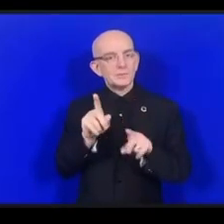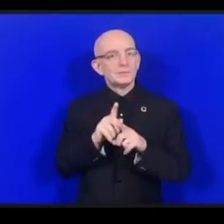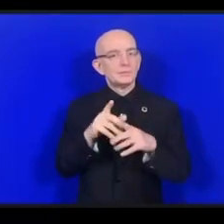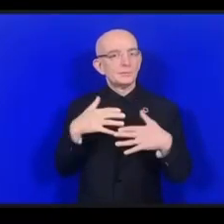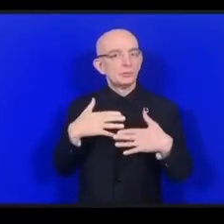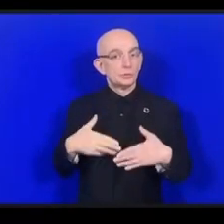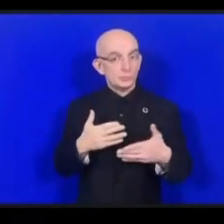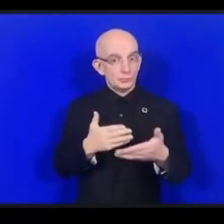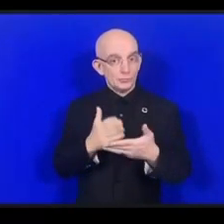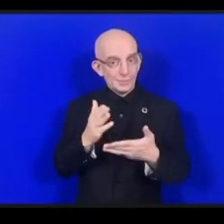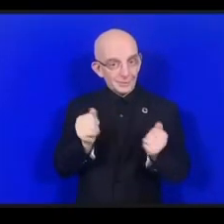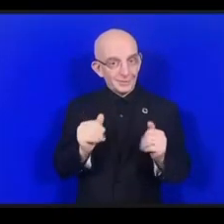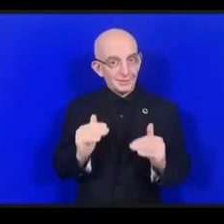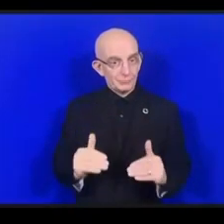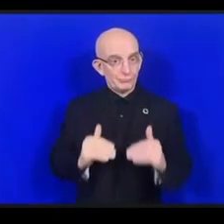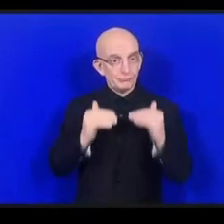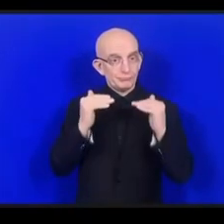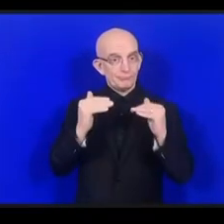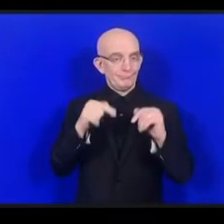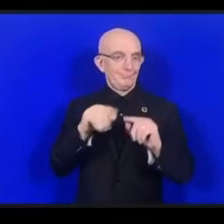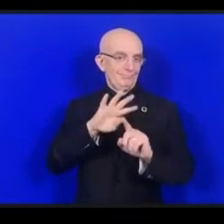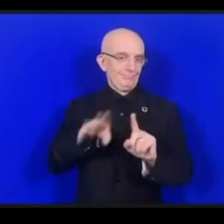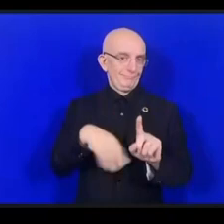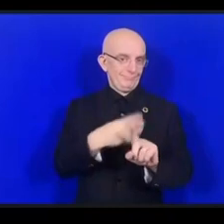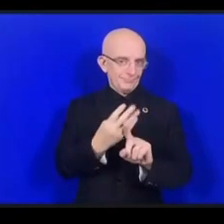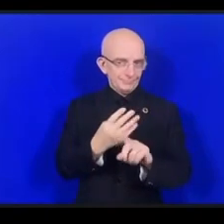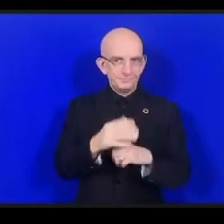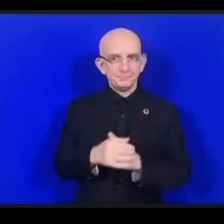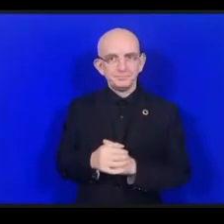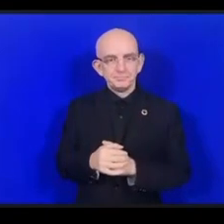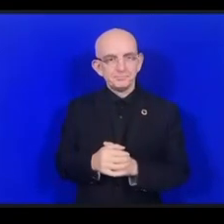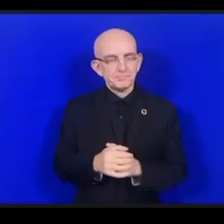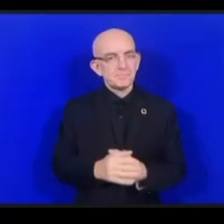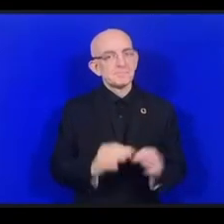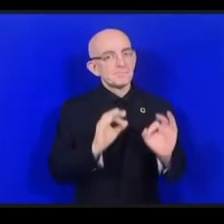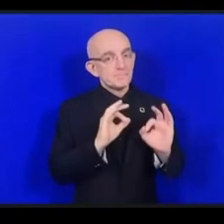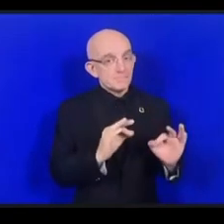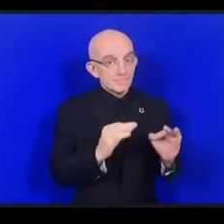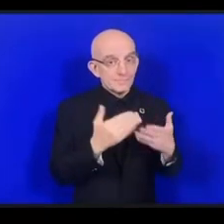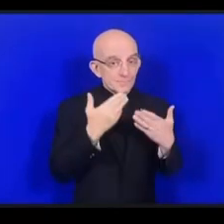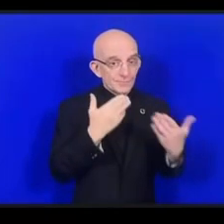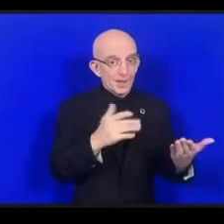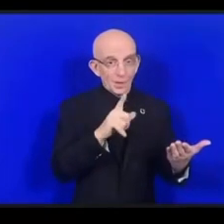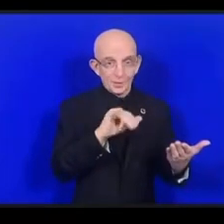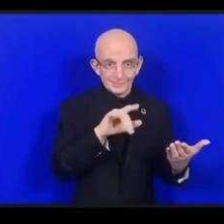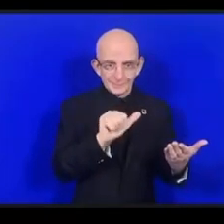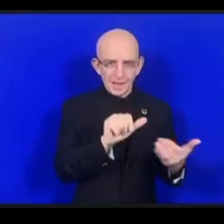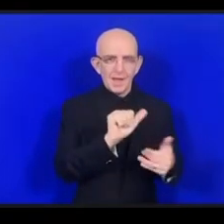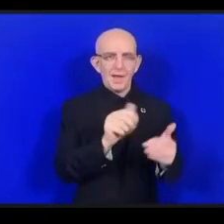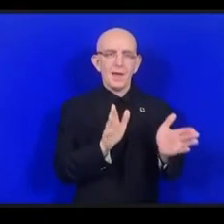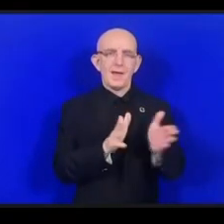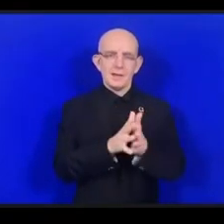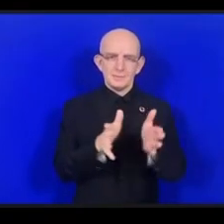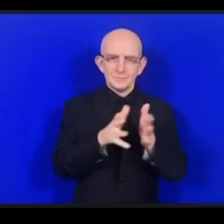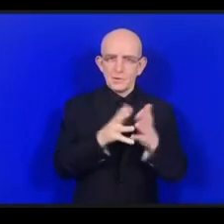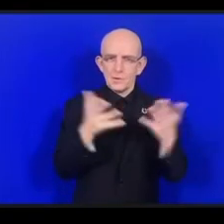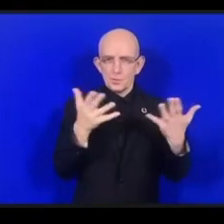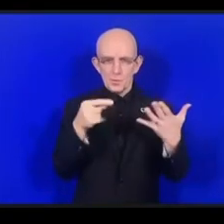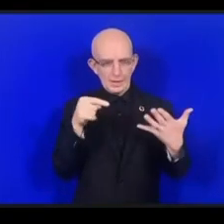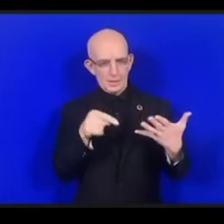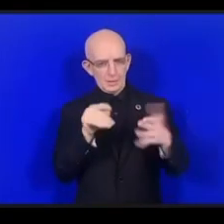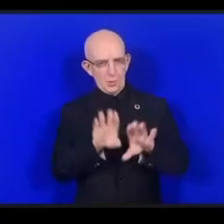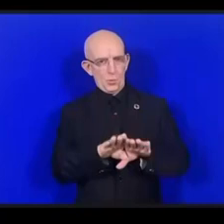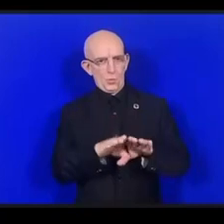Lisa 给我们介绍了开放和开放式的教育资源是什么意思，以及它的重要